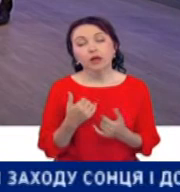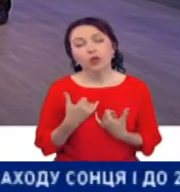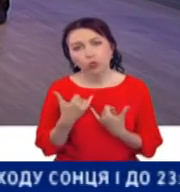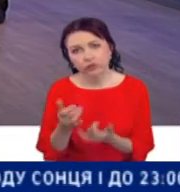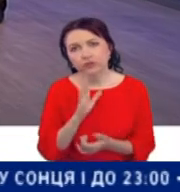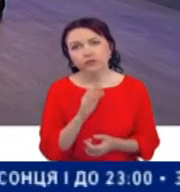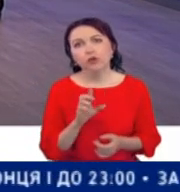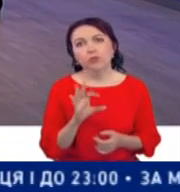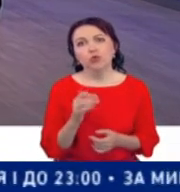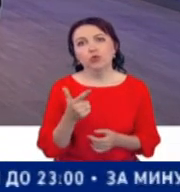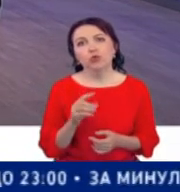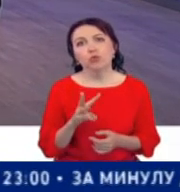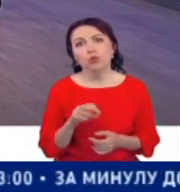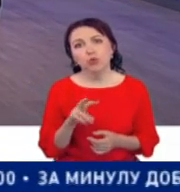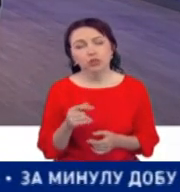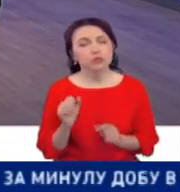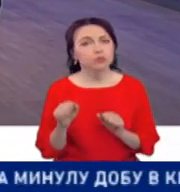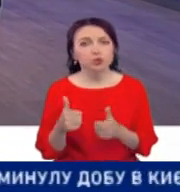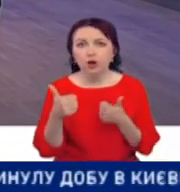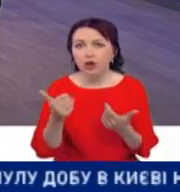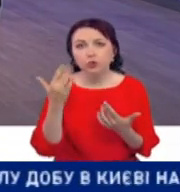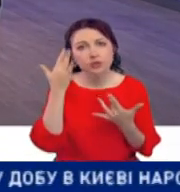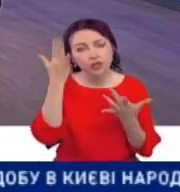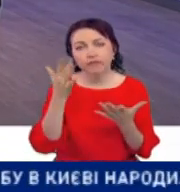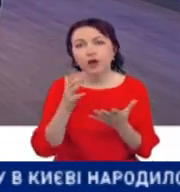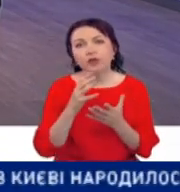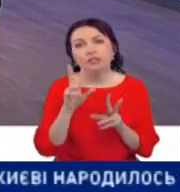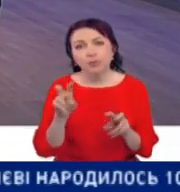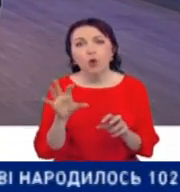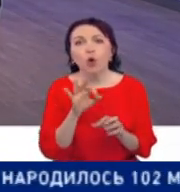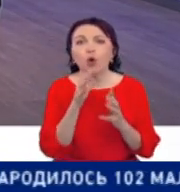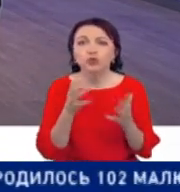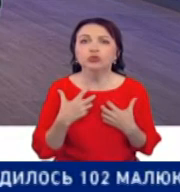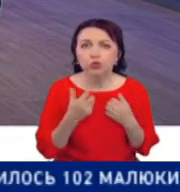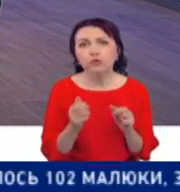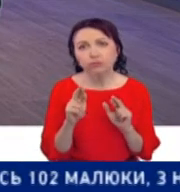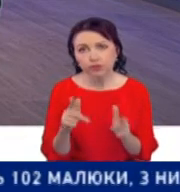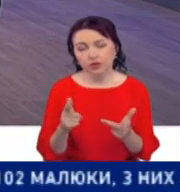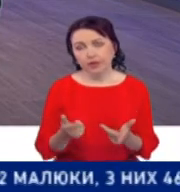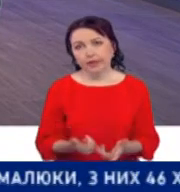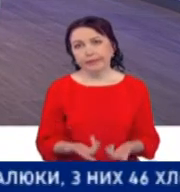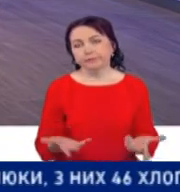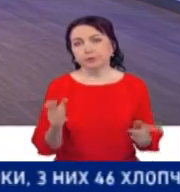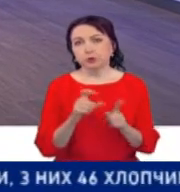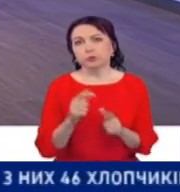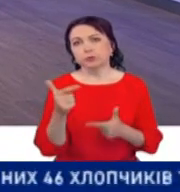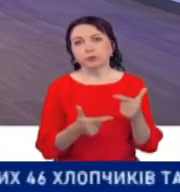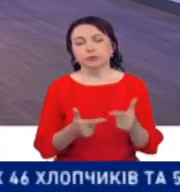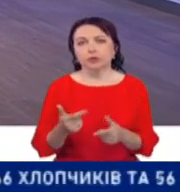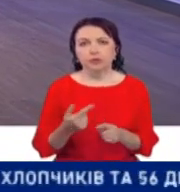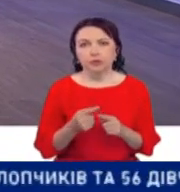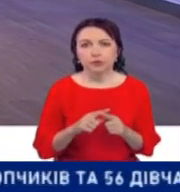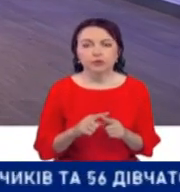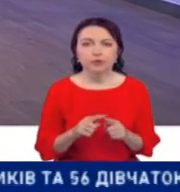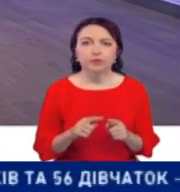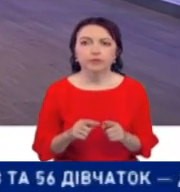Богомолець. Думаю, що вона б дуже гарні могла дати ідеї в галузі охорони здоров'я. Тому... Де Матюкальці? Так, значить, проєкт закону про